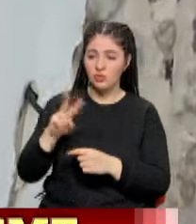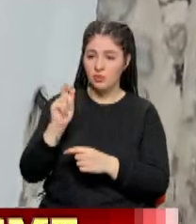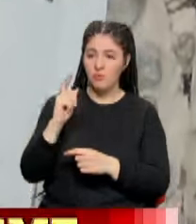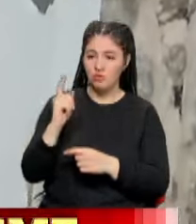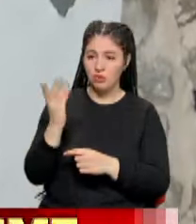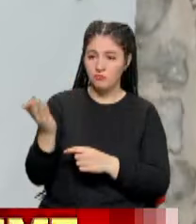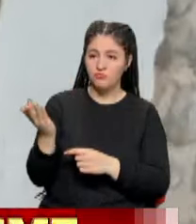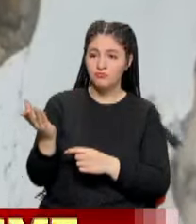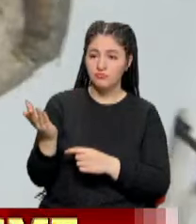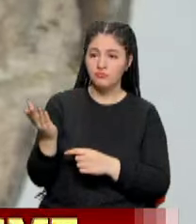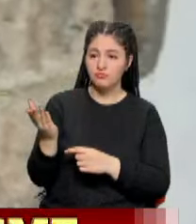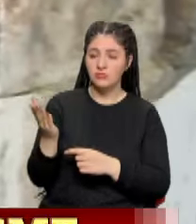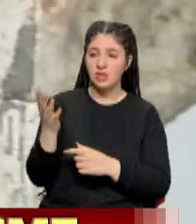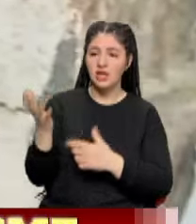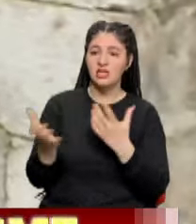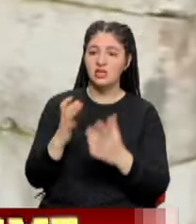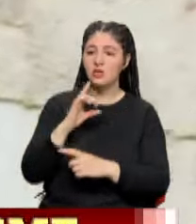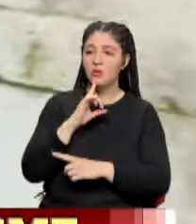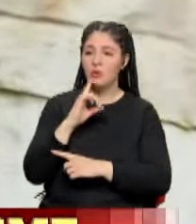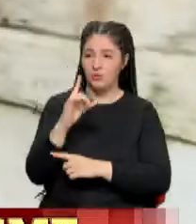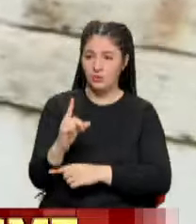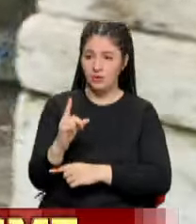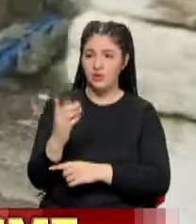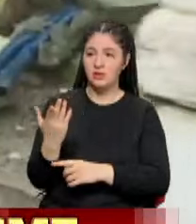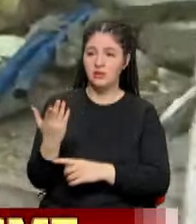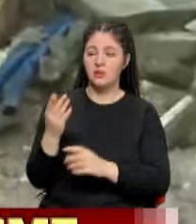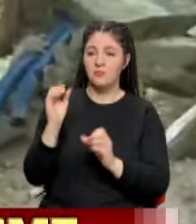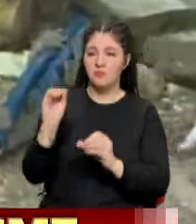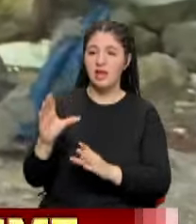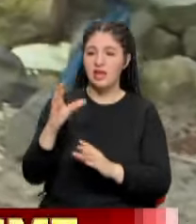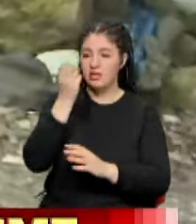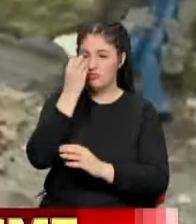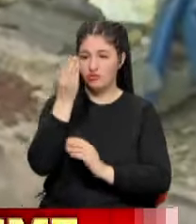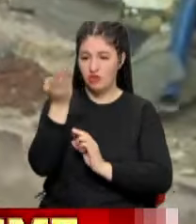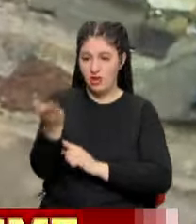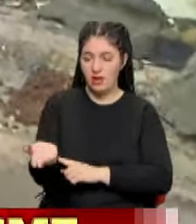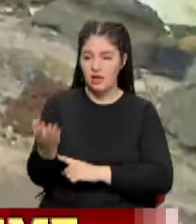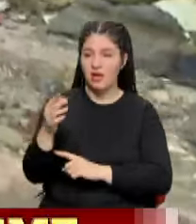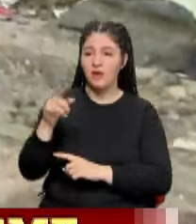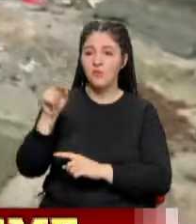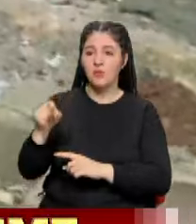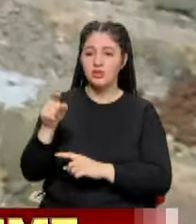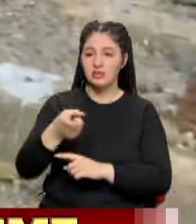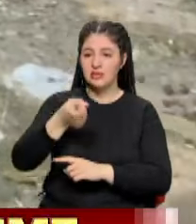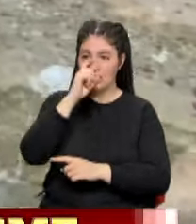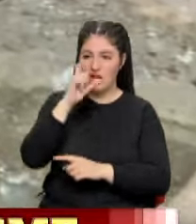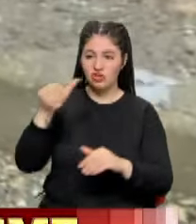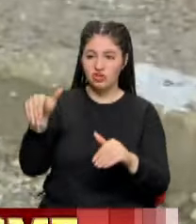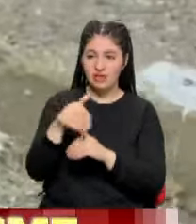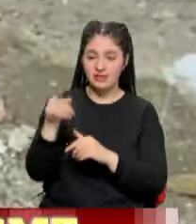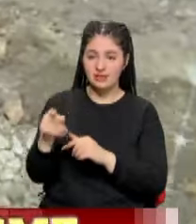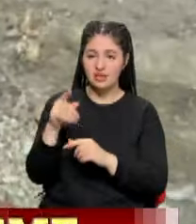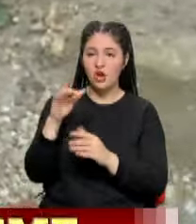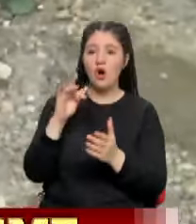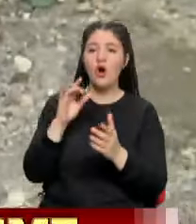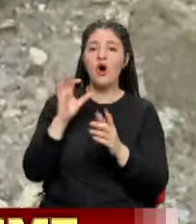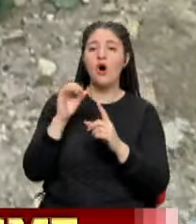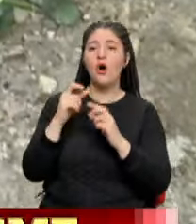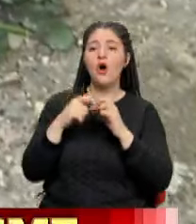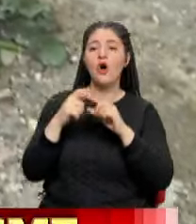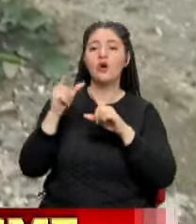hocam, işte yanan mumlar, bırakılan karanfiller. Burası Saray Caddesi'ndeki